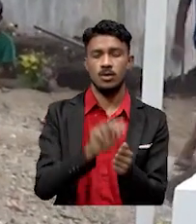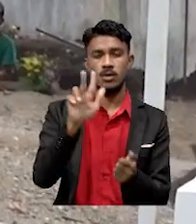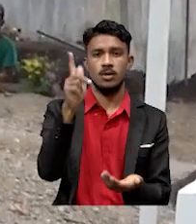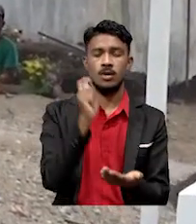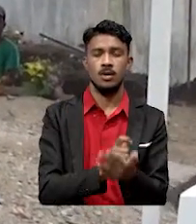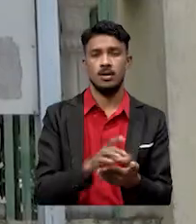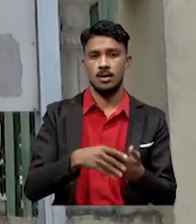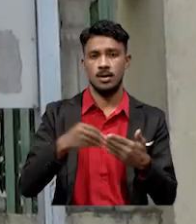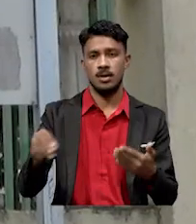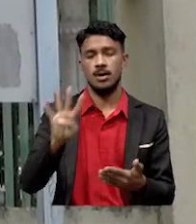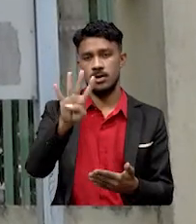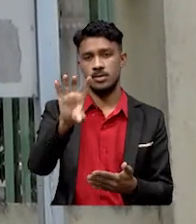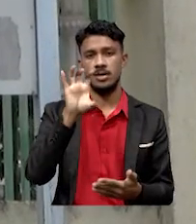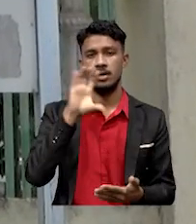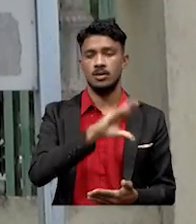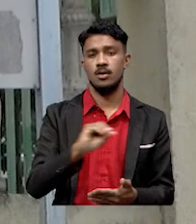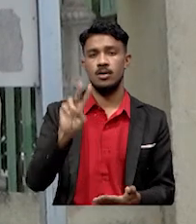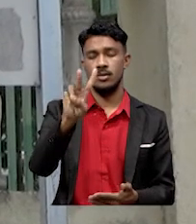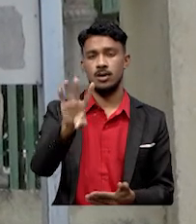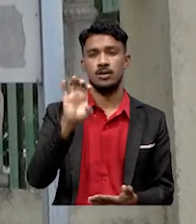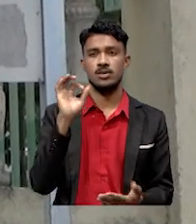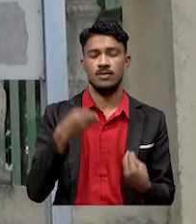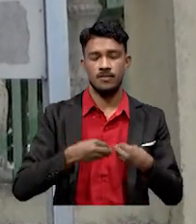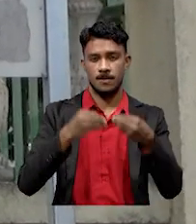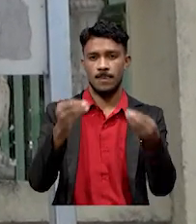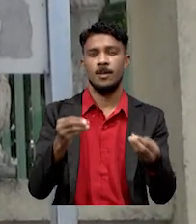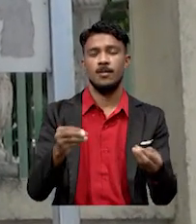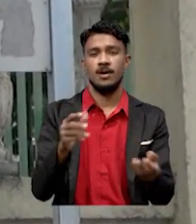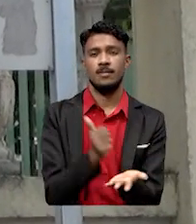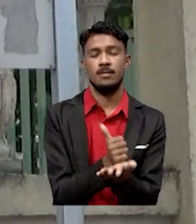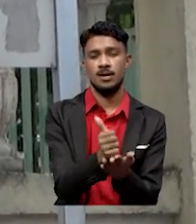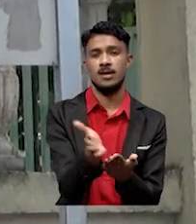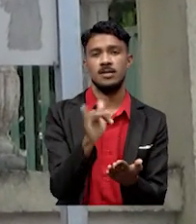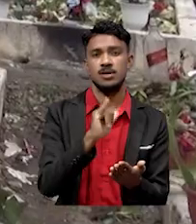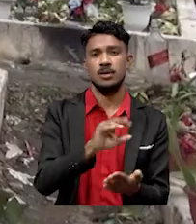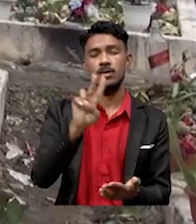total orsamento ne riung atus rua aloka ba indemnizasaun no rihung atau surah